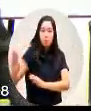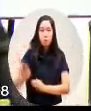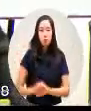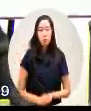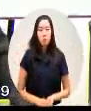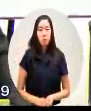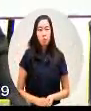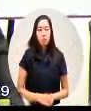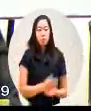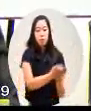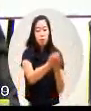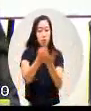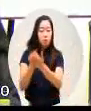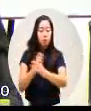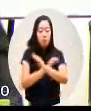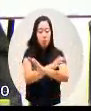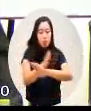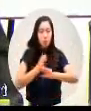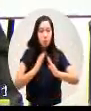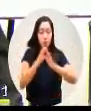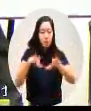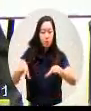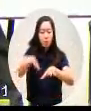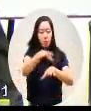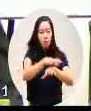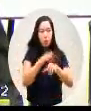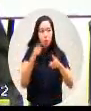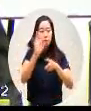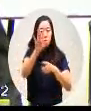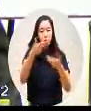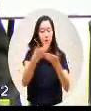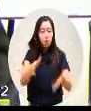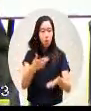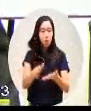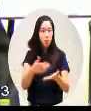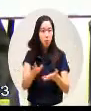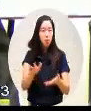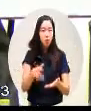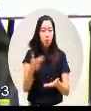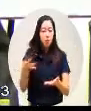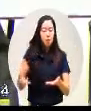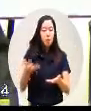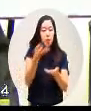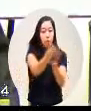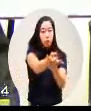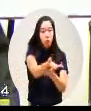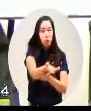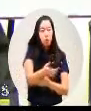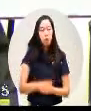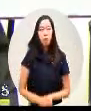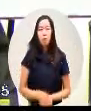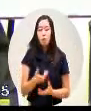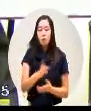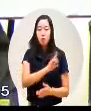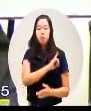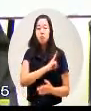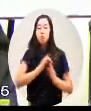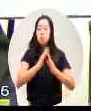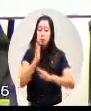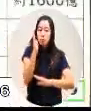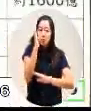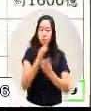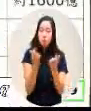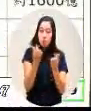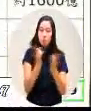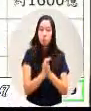各关系拢有足济啦吼，足济关哦啊，因阿弟个市政府个啊，包